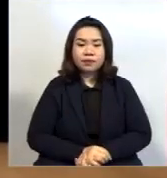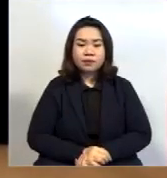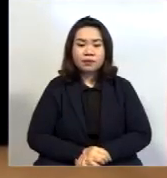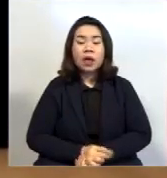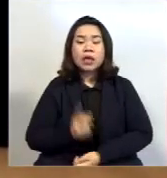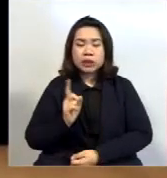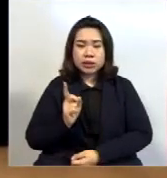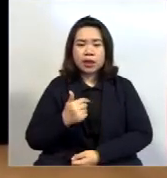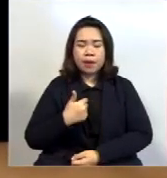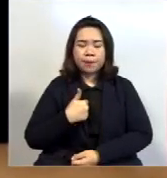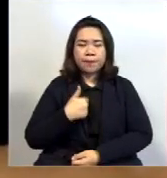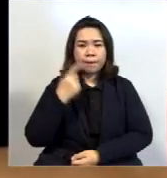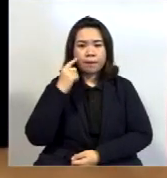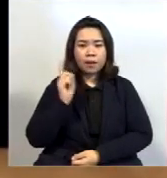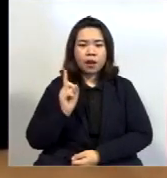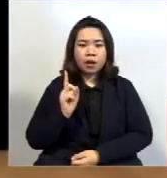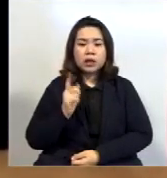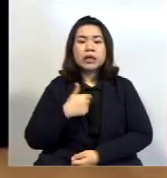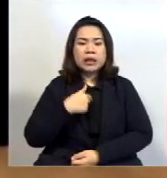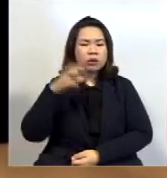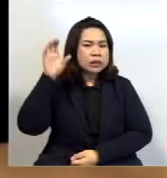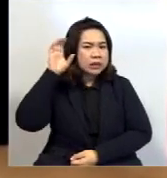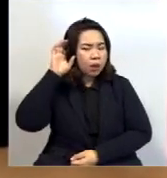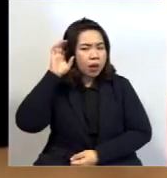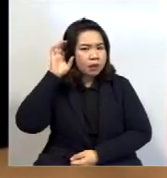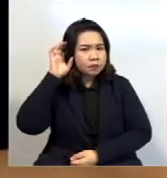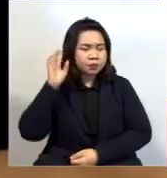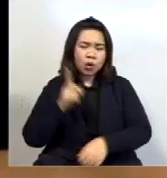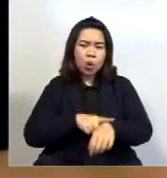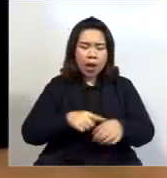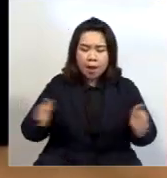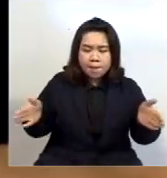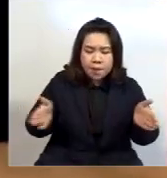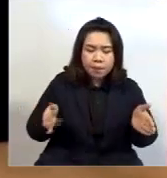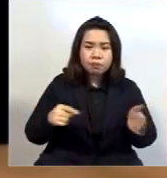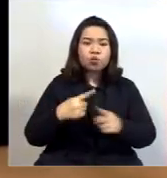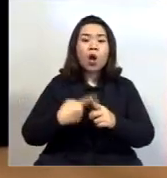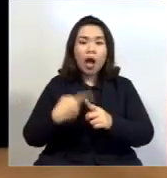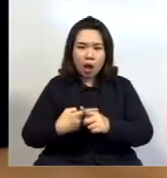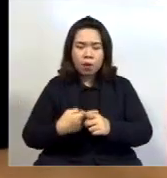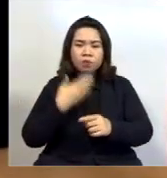แล้วเนี่ยเป็นเรื่องเราเชื่อว่ามันเป็นเรื่องแค่ชั่วคราวนะคะ